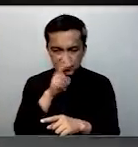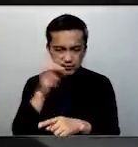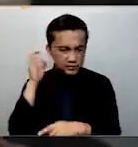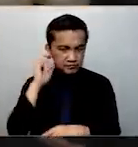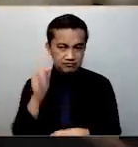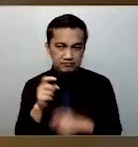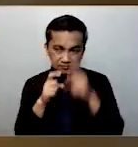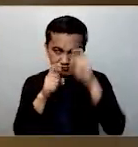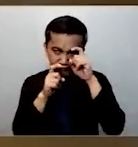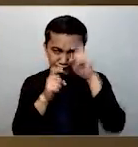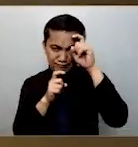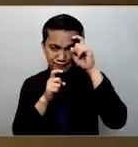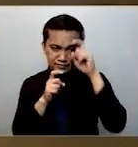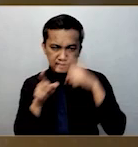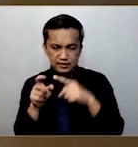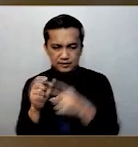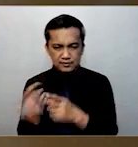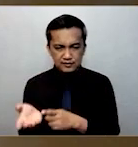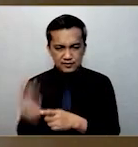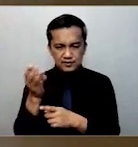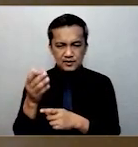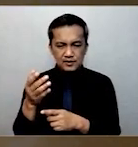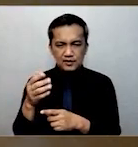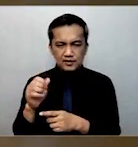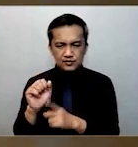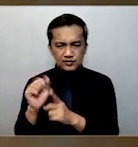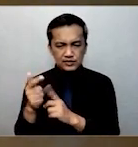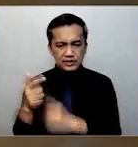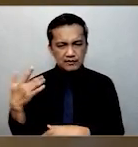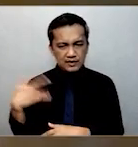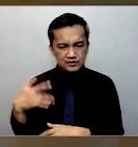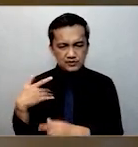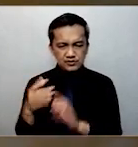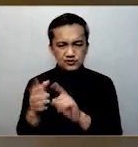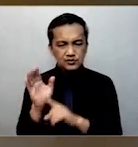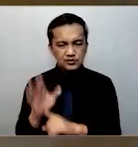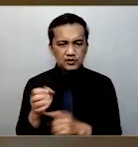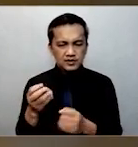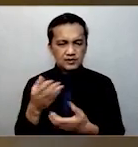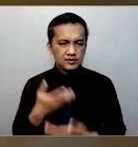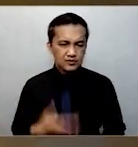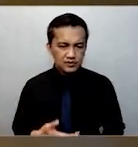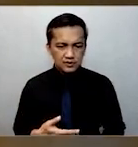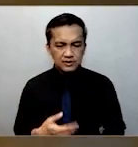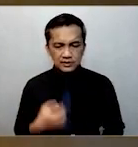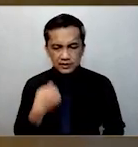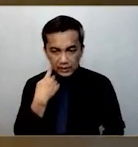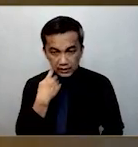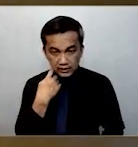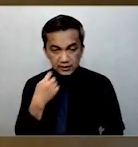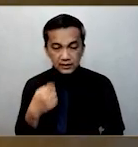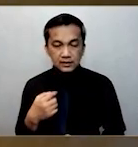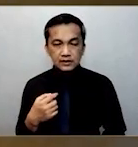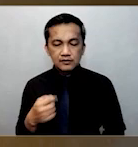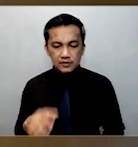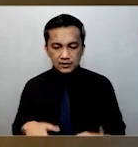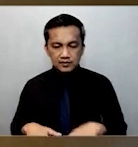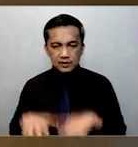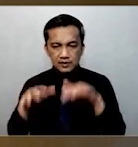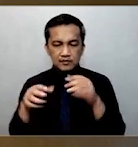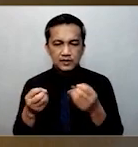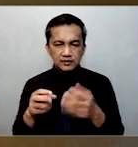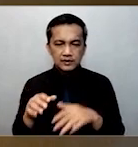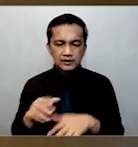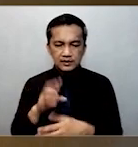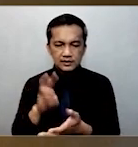ng ilang netizen sa social na fashion show. Lalo't marami raw ang nagugutom at kamakailan lang ay binaha ang maraming lugar sa